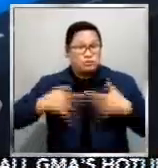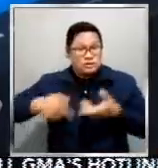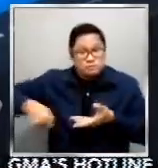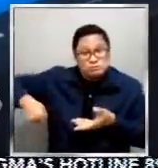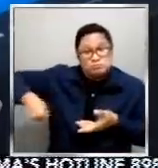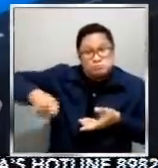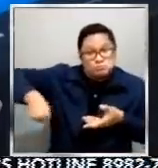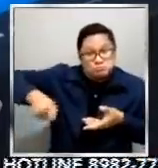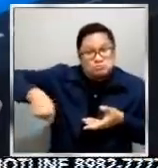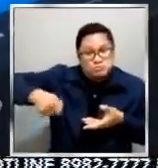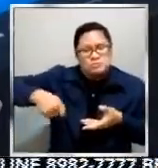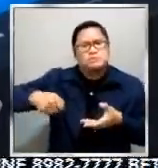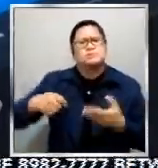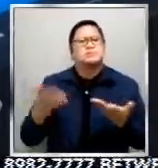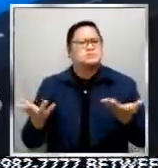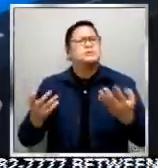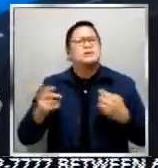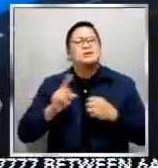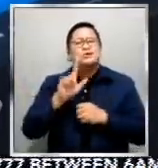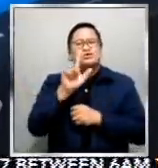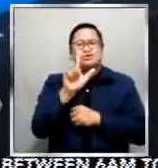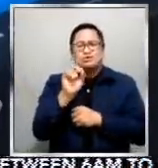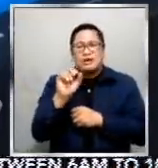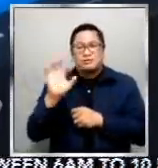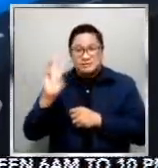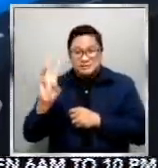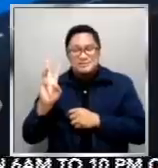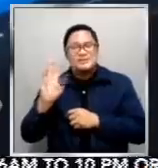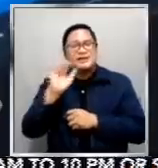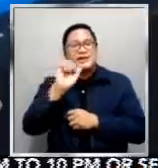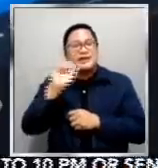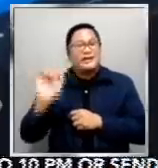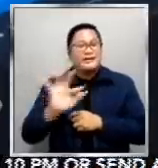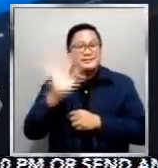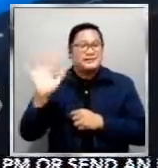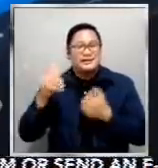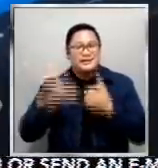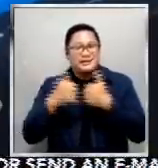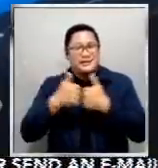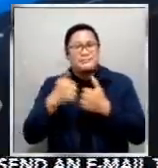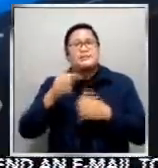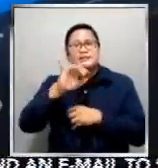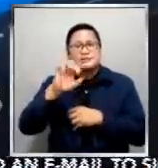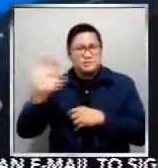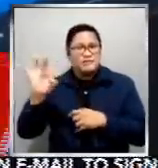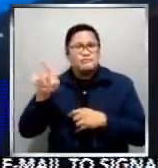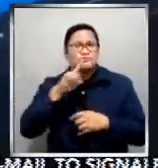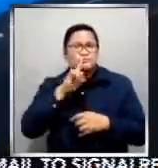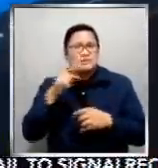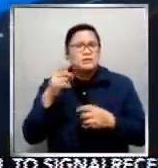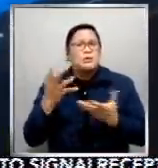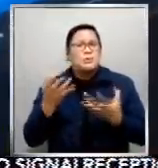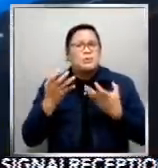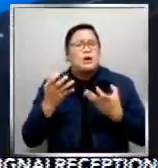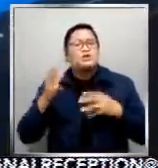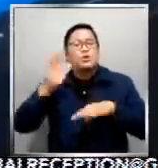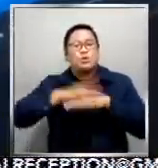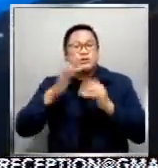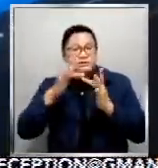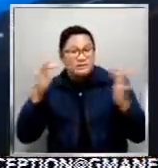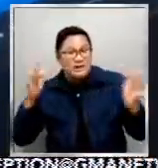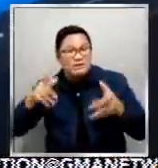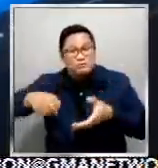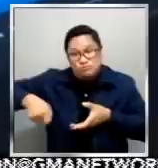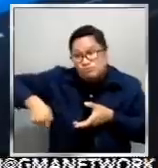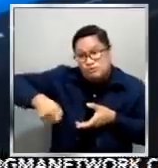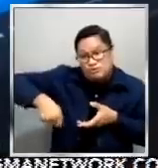ng katawan ng 2006 Asian Games silver medalist na si Jeff ang laro. Lumaban siya ng mga online tournament, ngunit